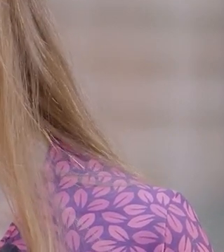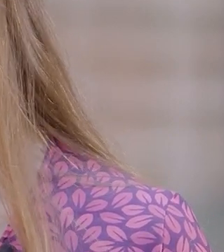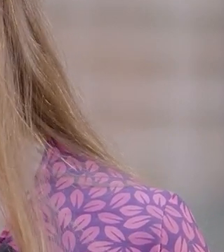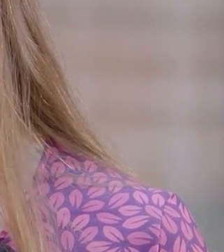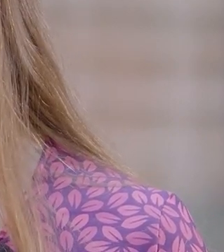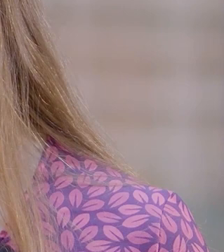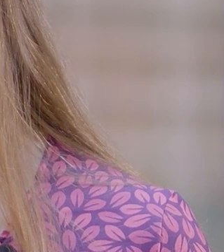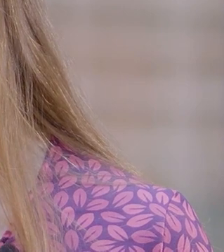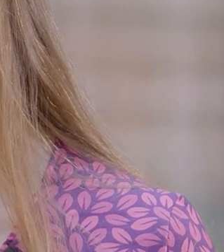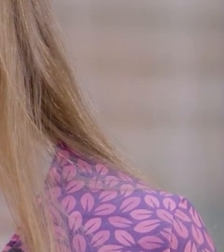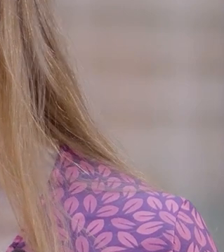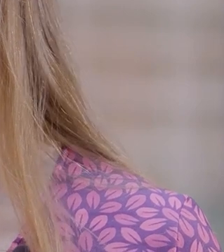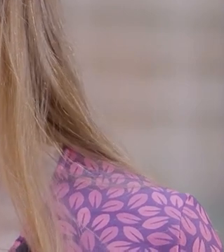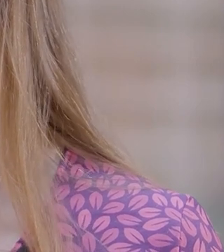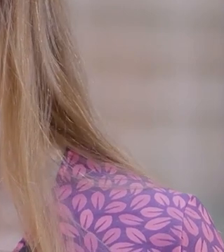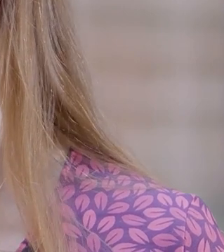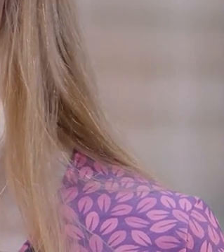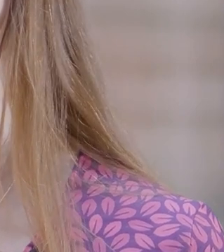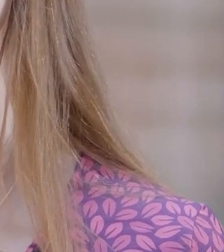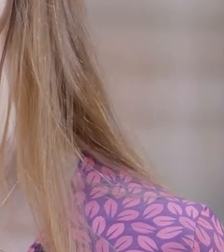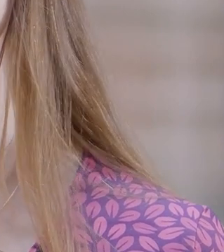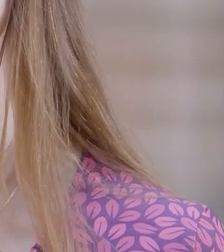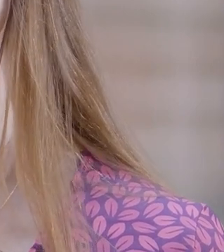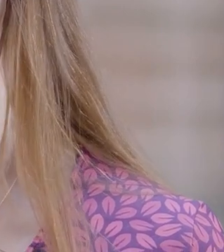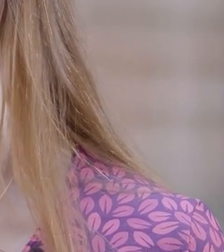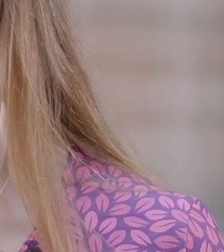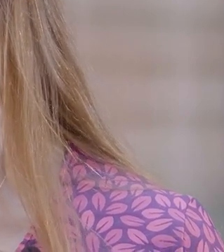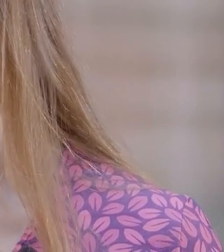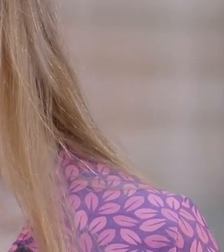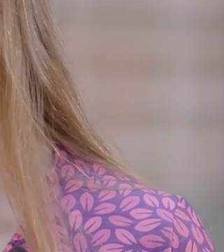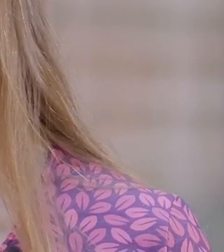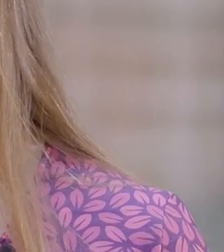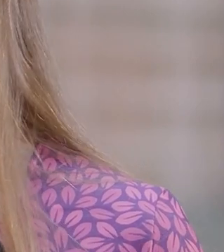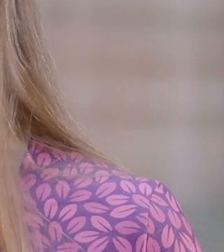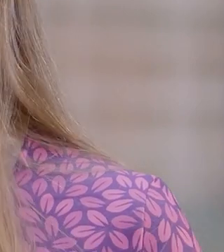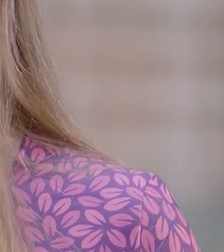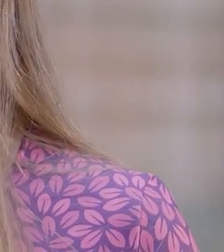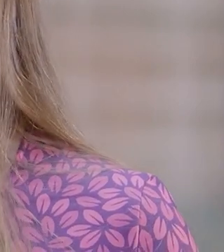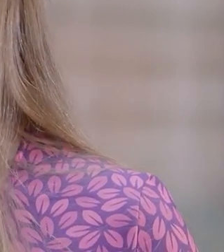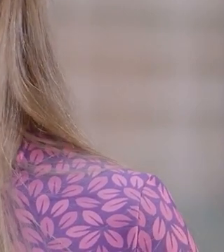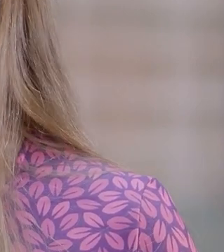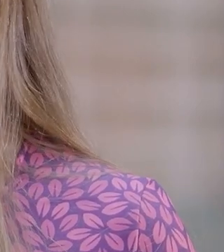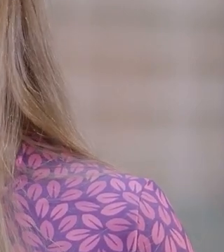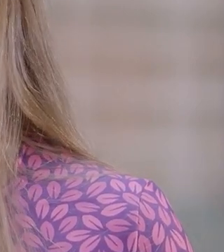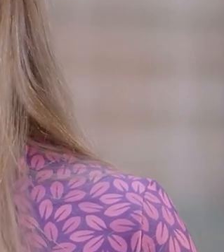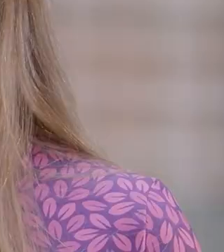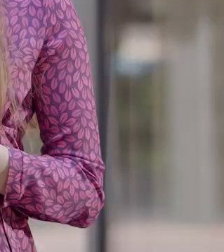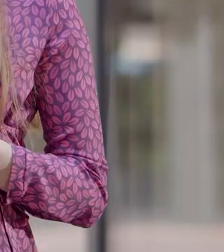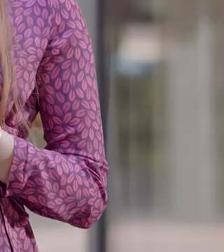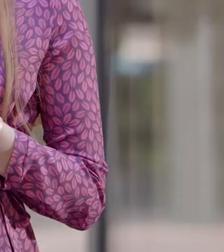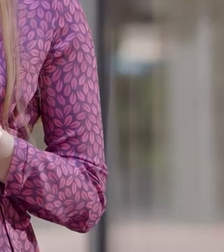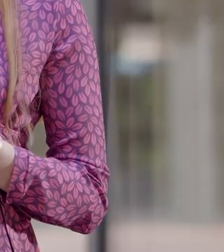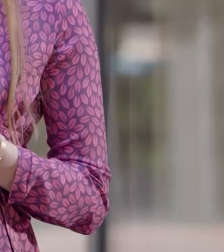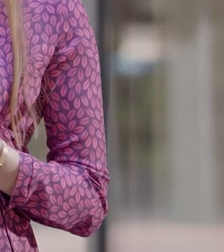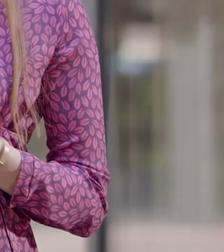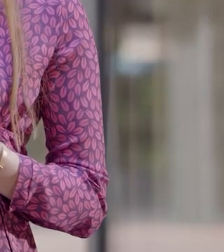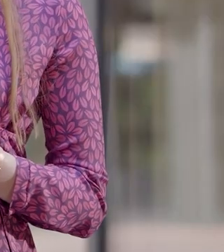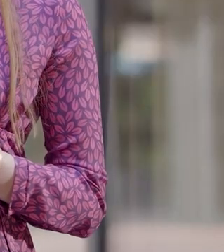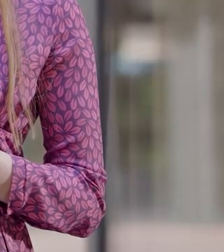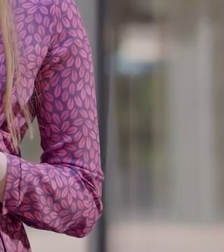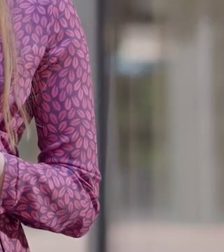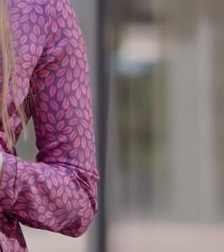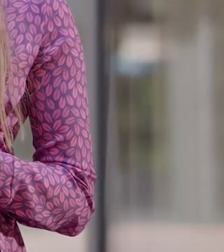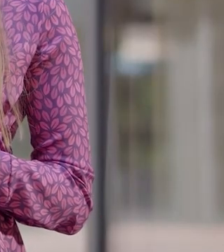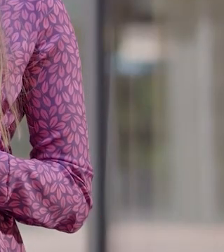od 2014 roku jest realizowany we współpracy z największymi firmami IT na Śląsku. I tutaj dzięki